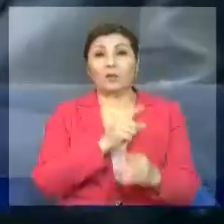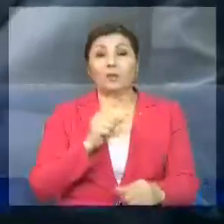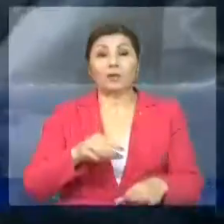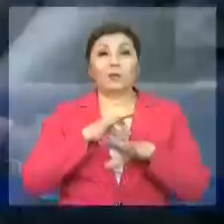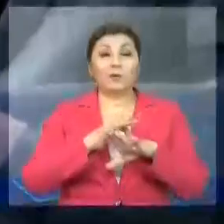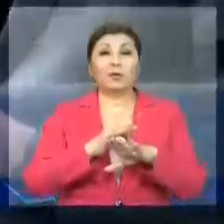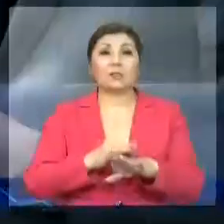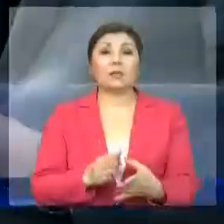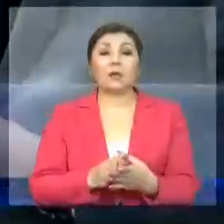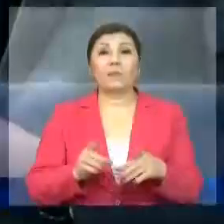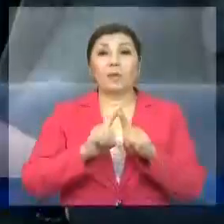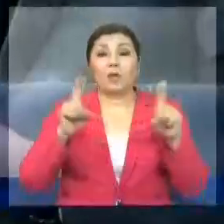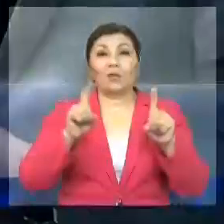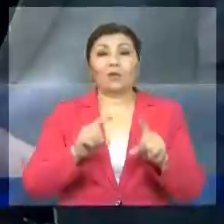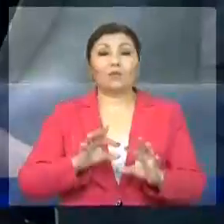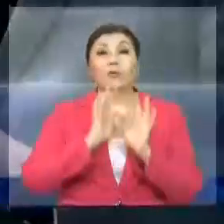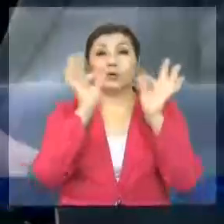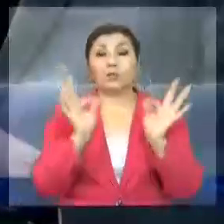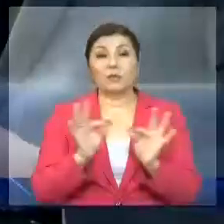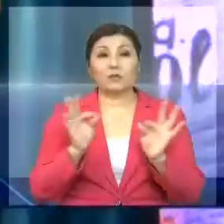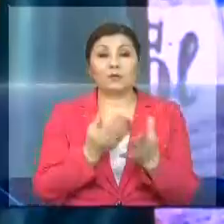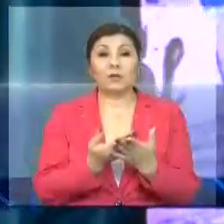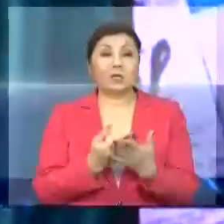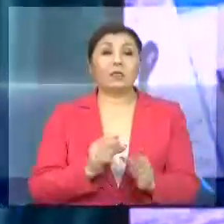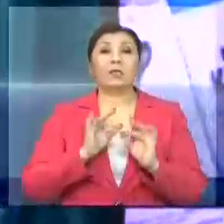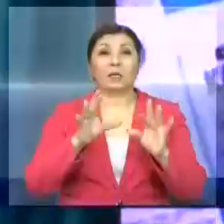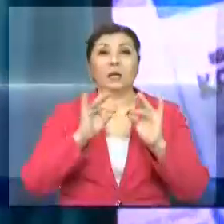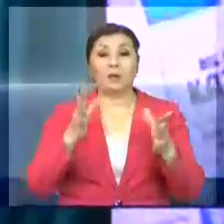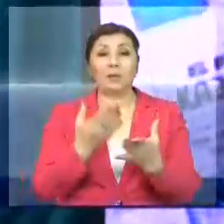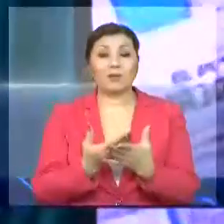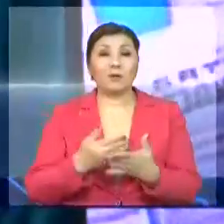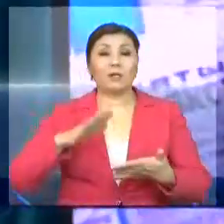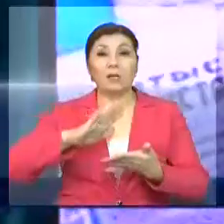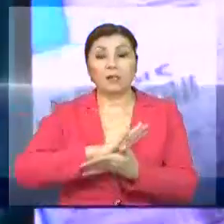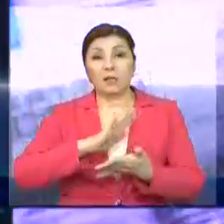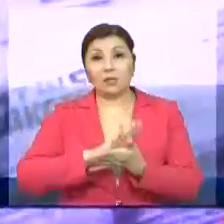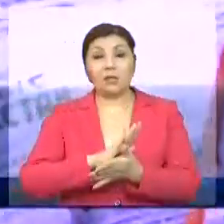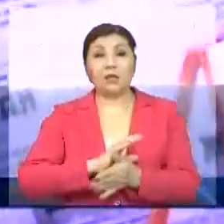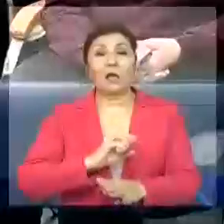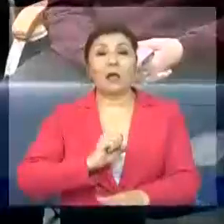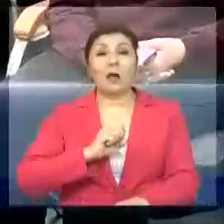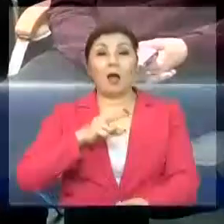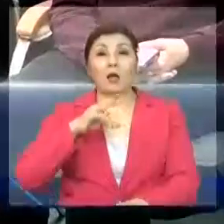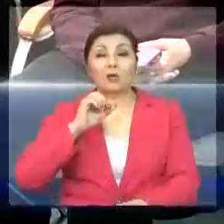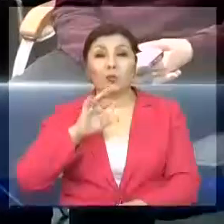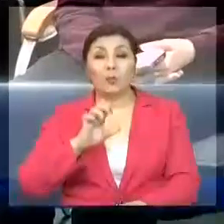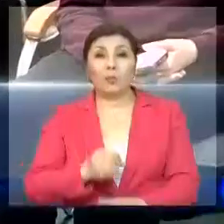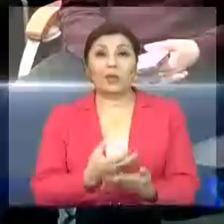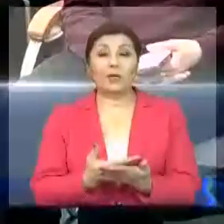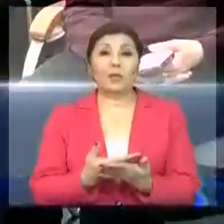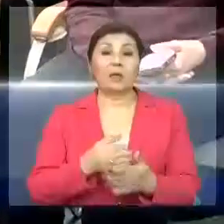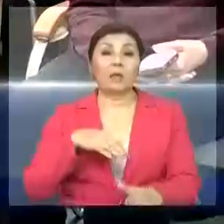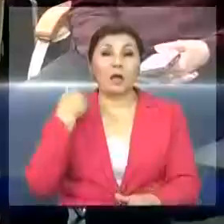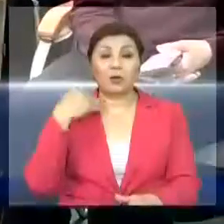детской школе искусств имени Камбара Медетова. Выступавшие говорили о подписке на областные газеты «Актобе», «Актюбинский вестник» и журнал «Иштаган». В